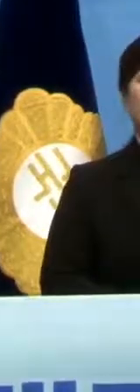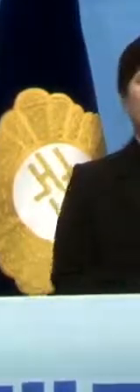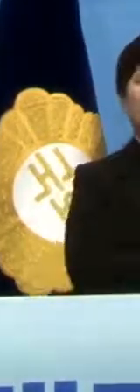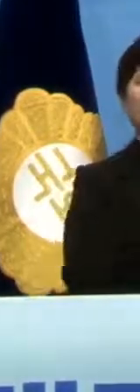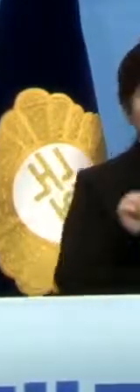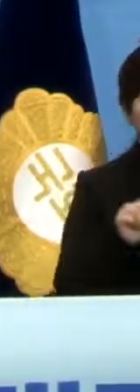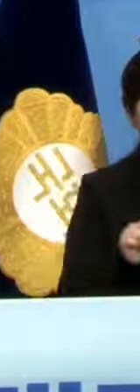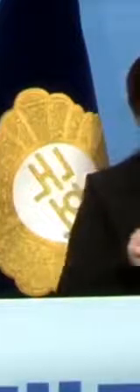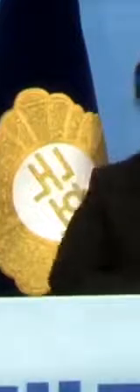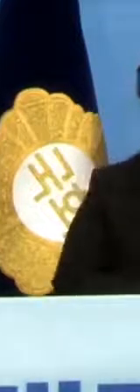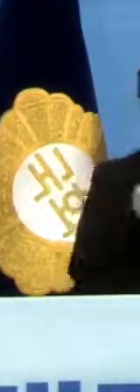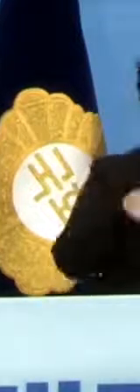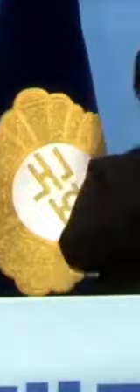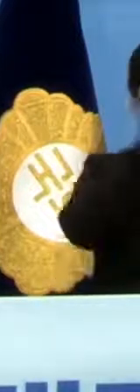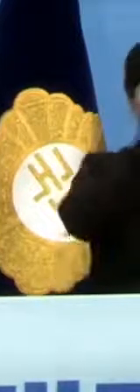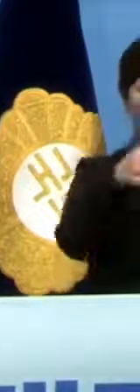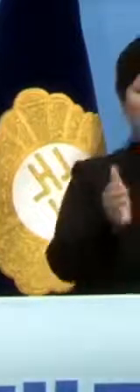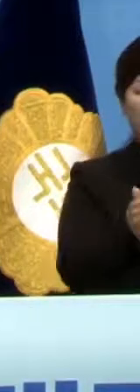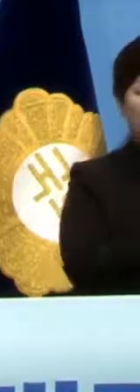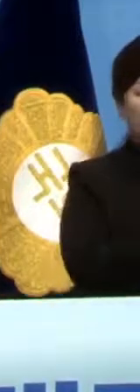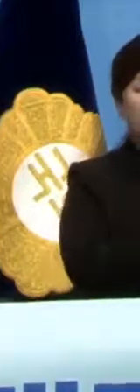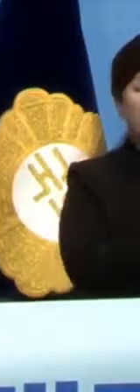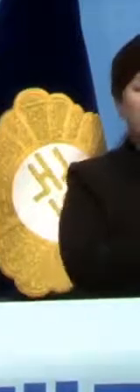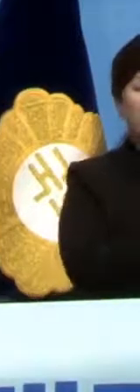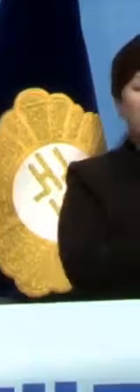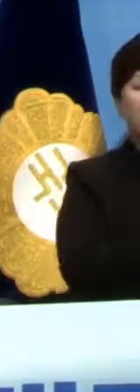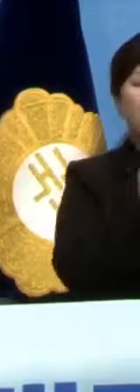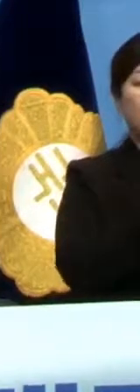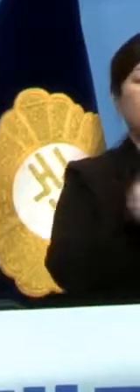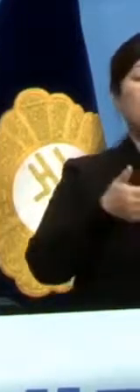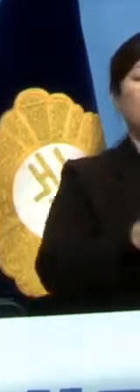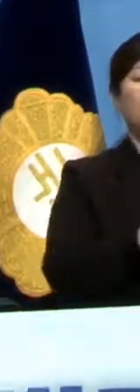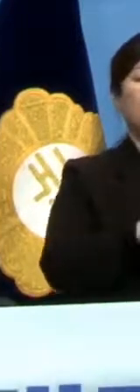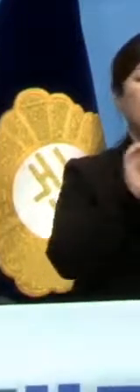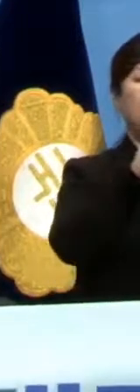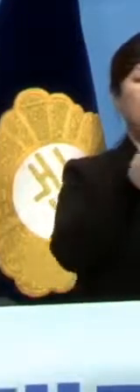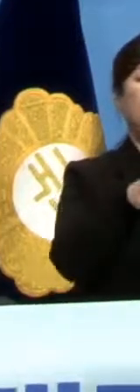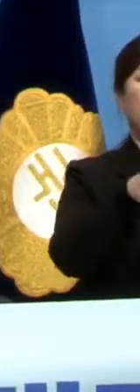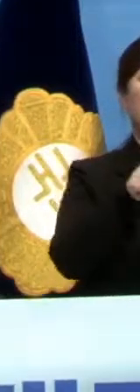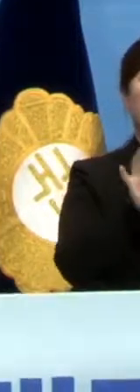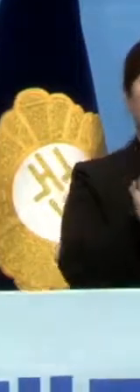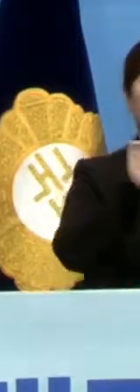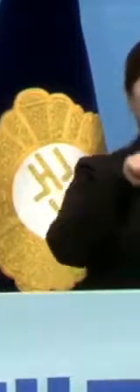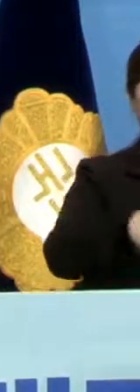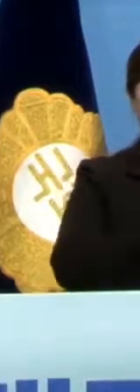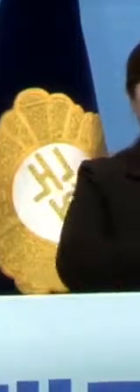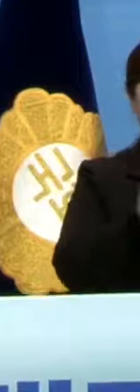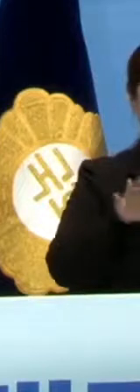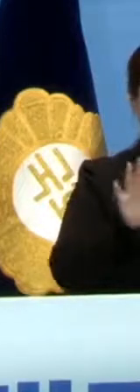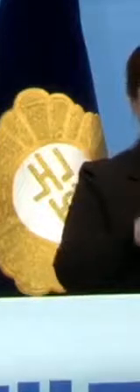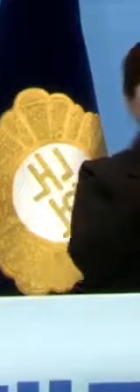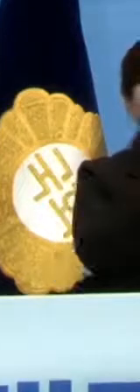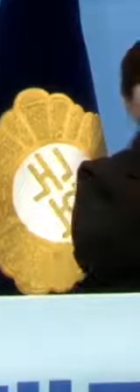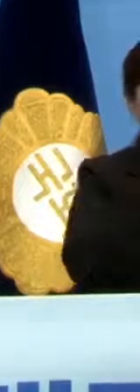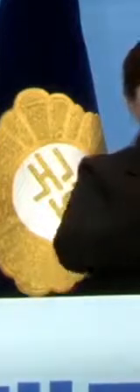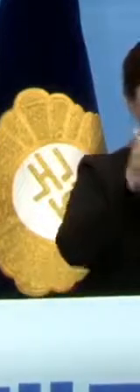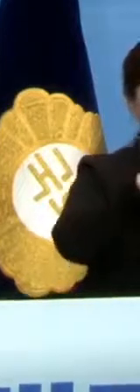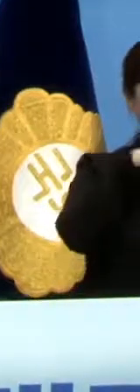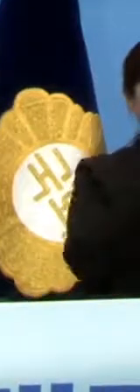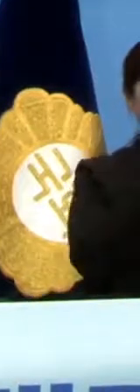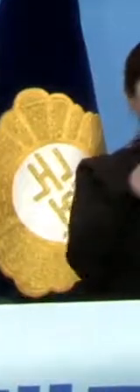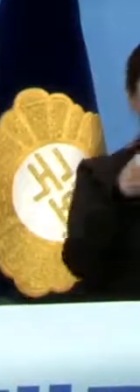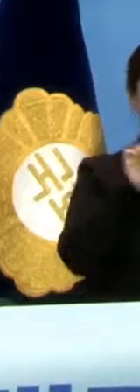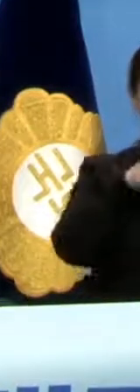네, 안녕하세요. 더불어민주당 분당을 출신 국회의원 김병욱입니다. 오늘은 부산시 초량동